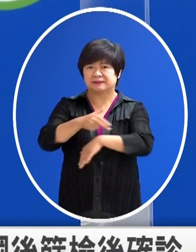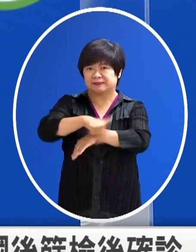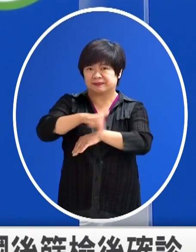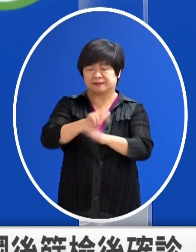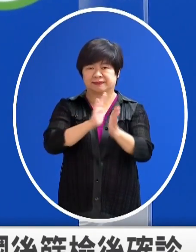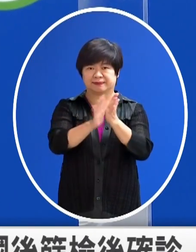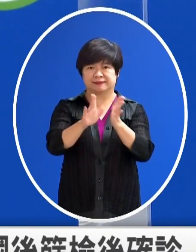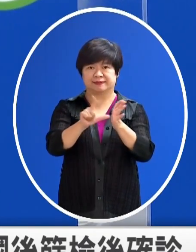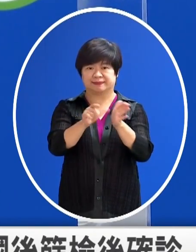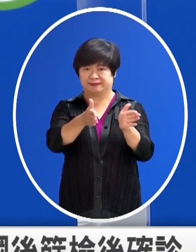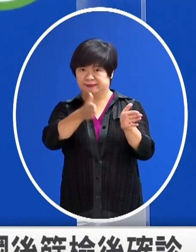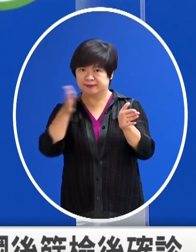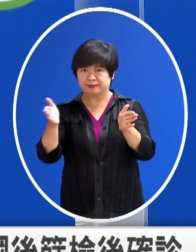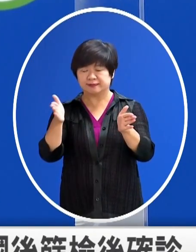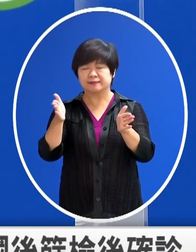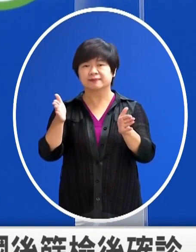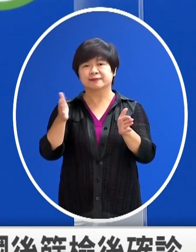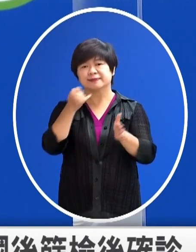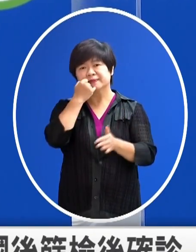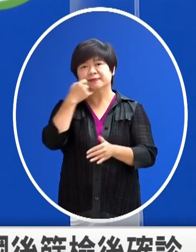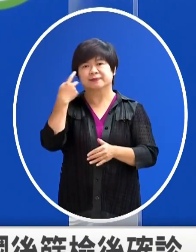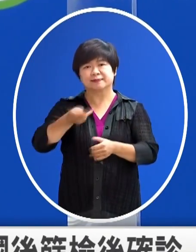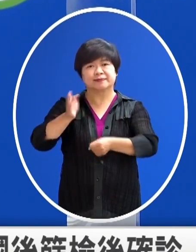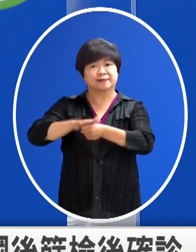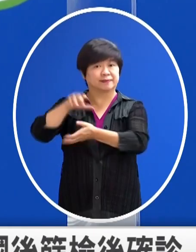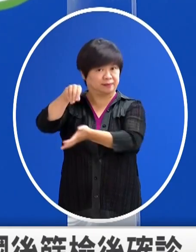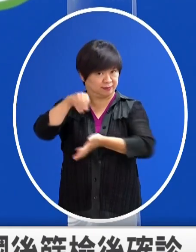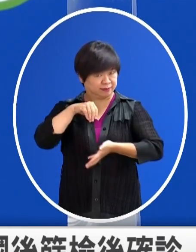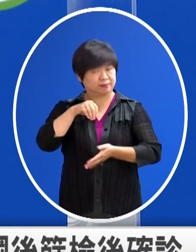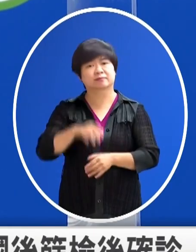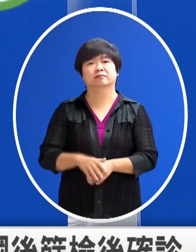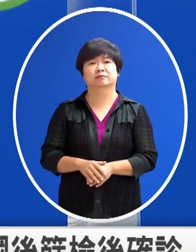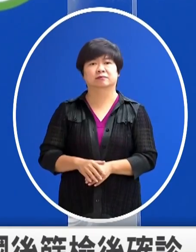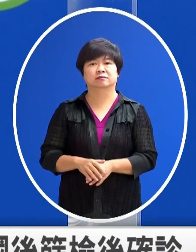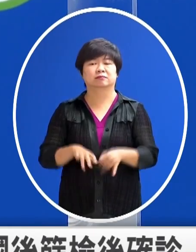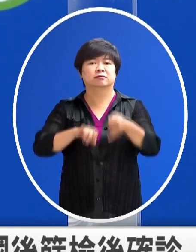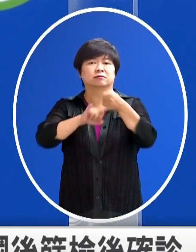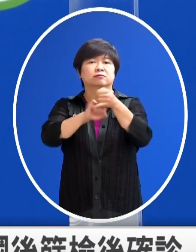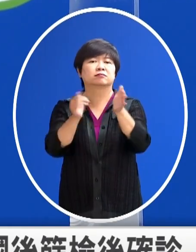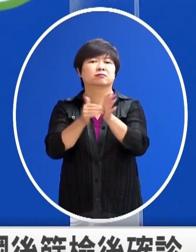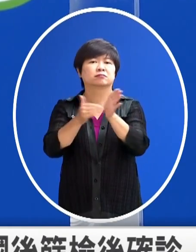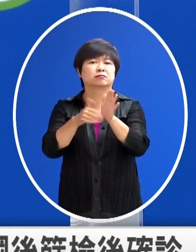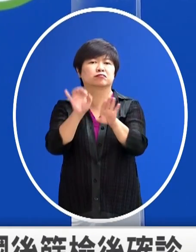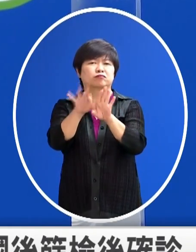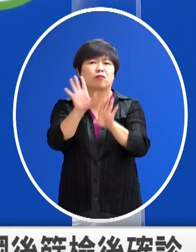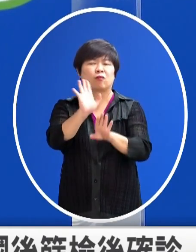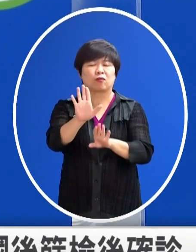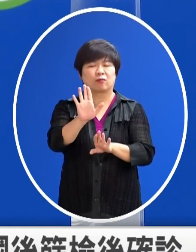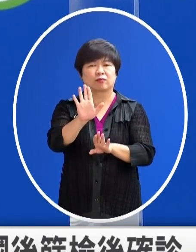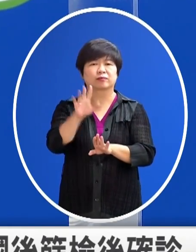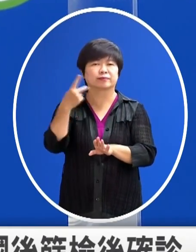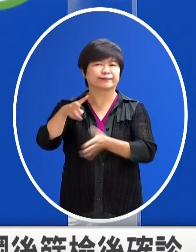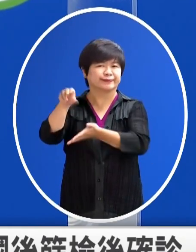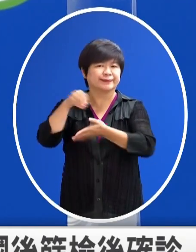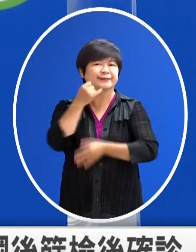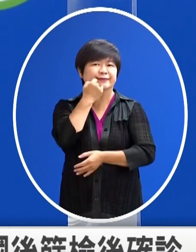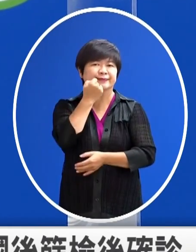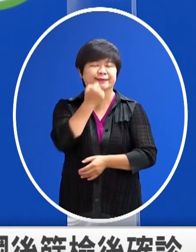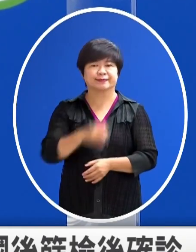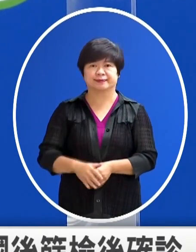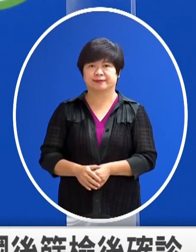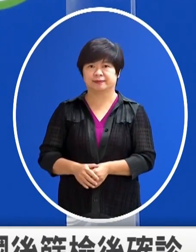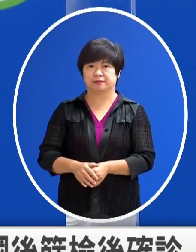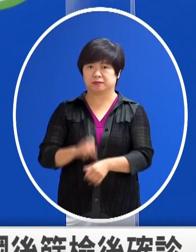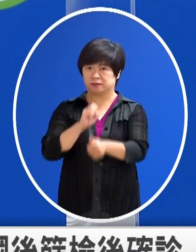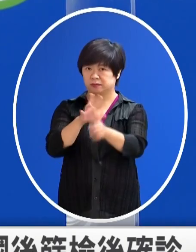安排了一个时间让大家来再来领他本来已经买的这些口罩。那不过我还在强调这